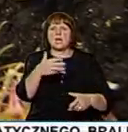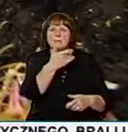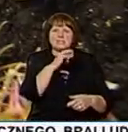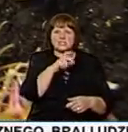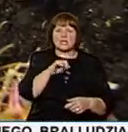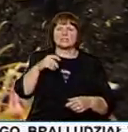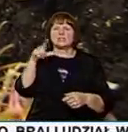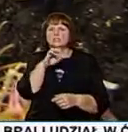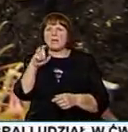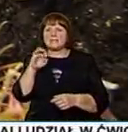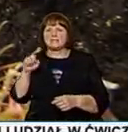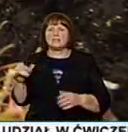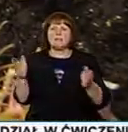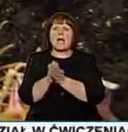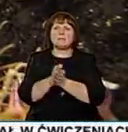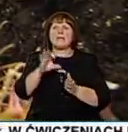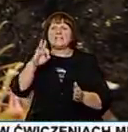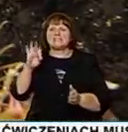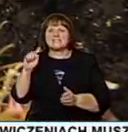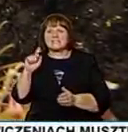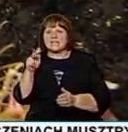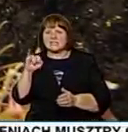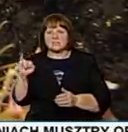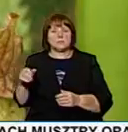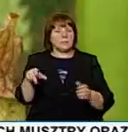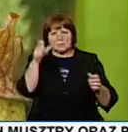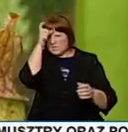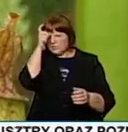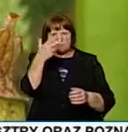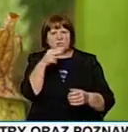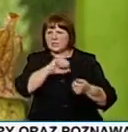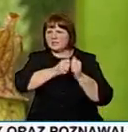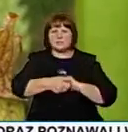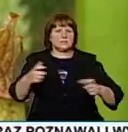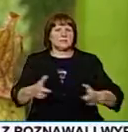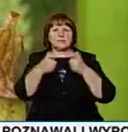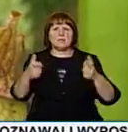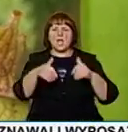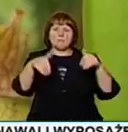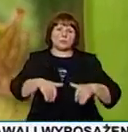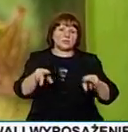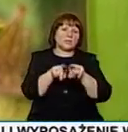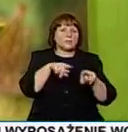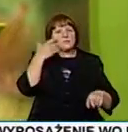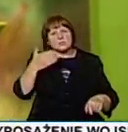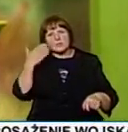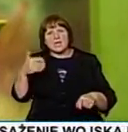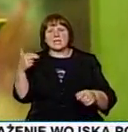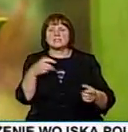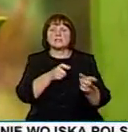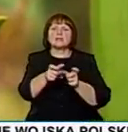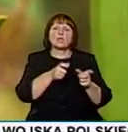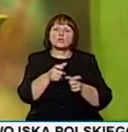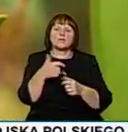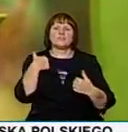płazy, gady, a nawet małe ssaki. Dla człowieka nie są jednak niebezpieczne. W ramach wystawy można wysłuchać prelekcji na temat hodowli tych niezwykłych